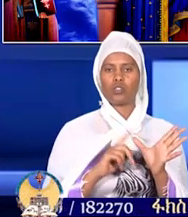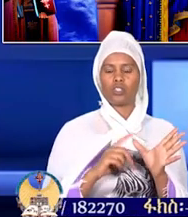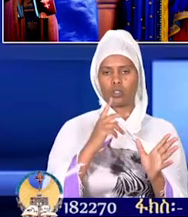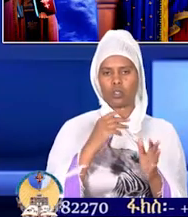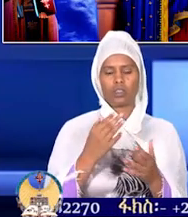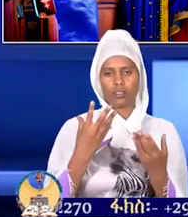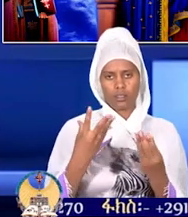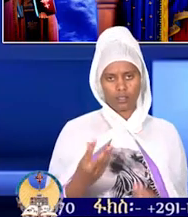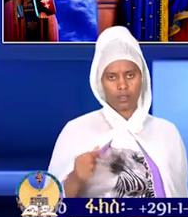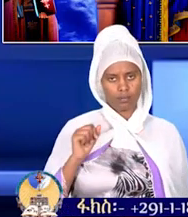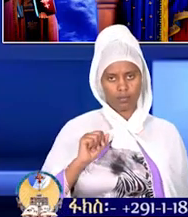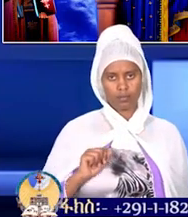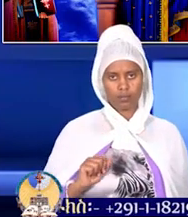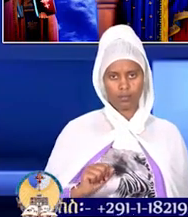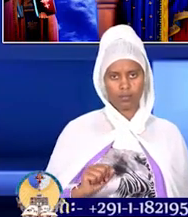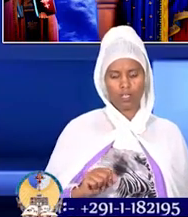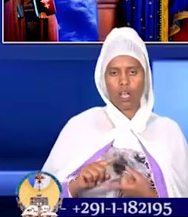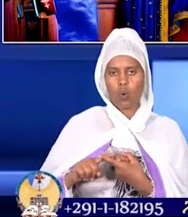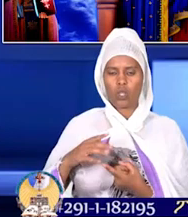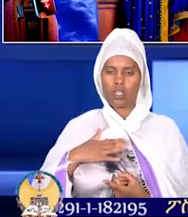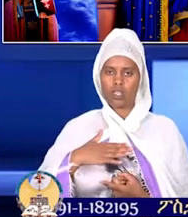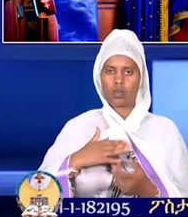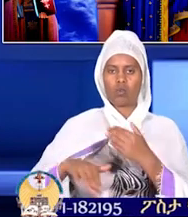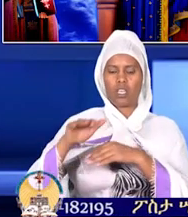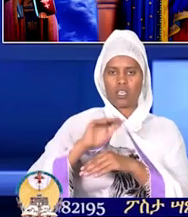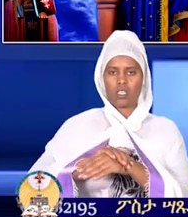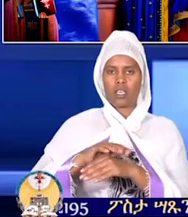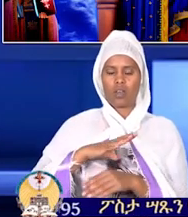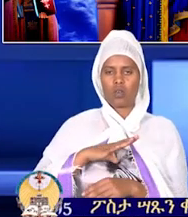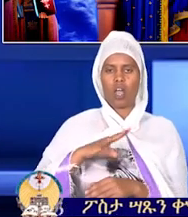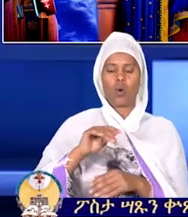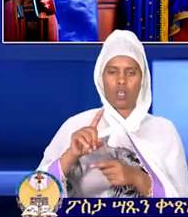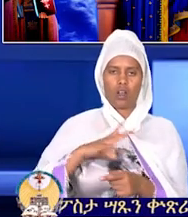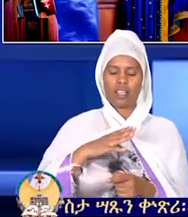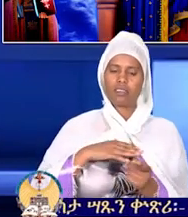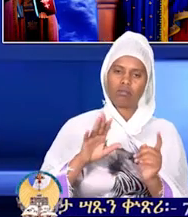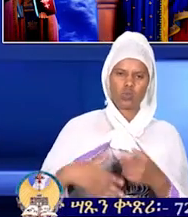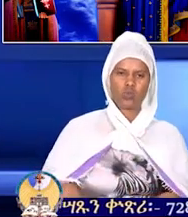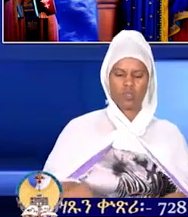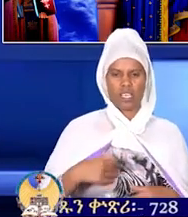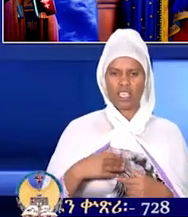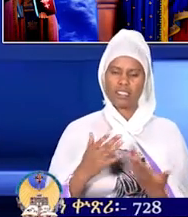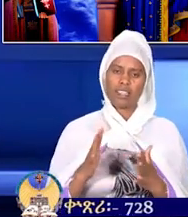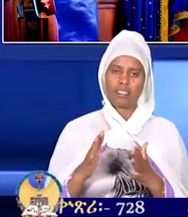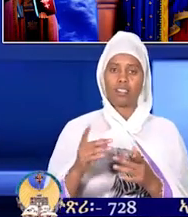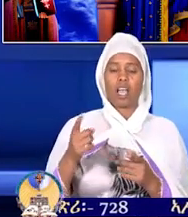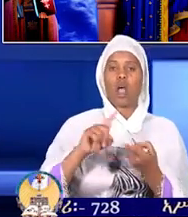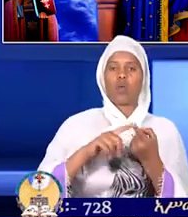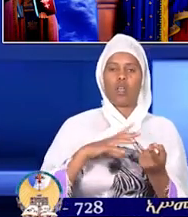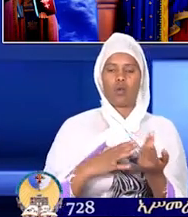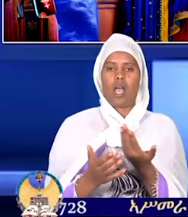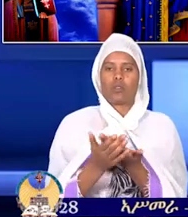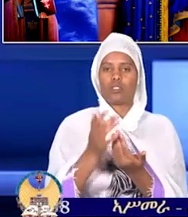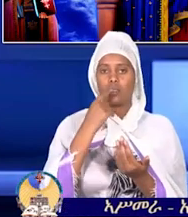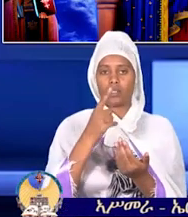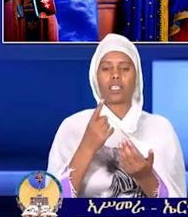بحامش أي نتمن ريو تحتنا يو كاباي حوي يبلس مبال أنا دخومي ردقون